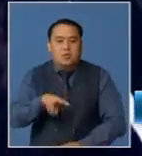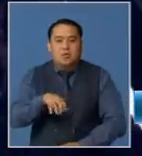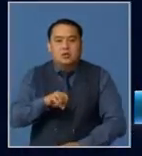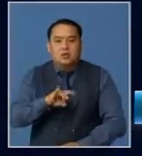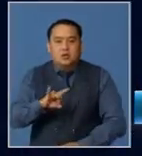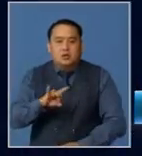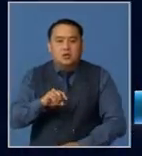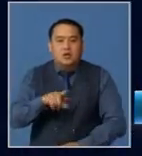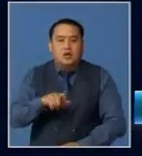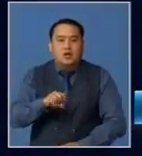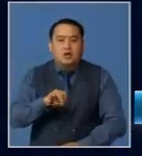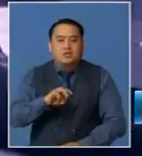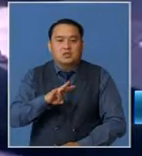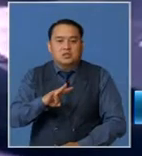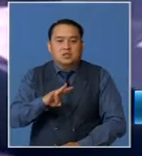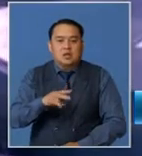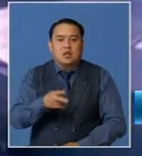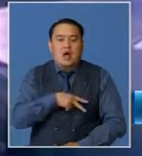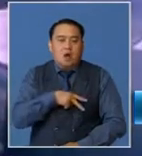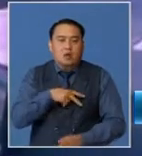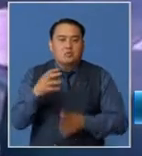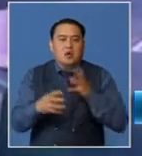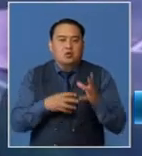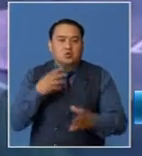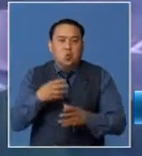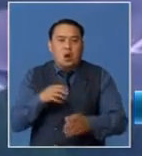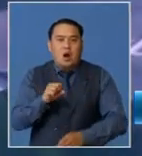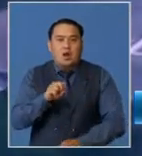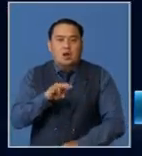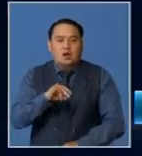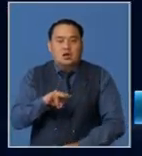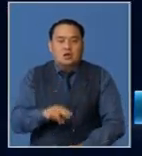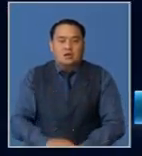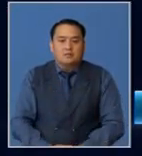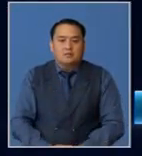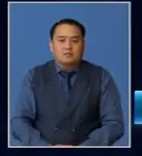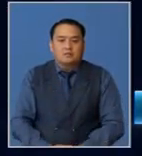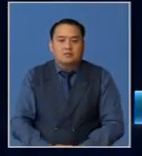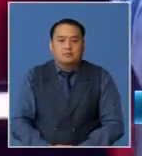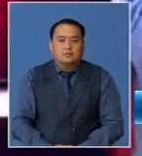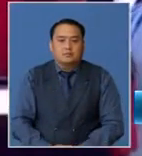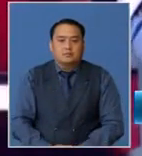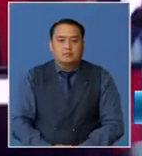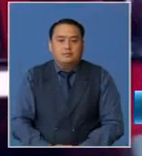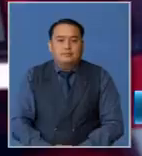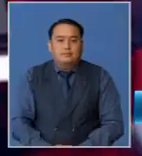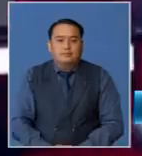Уитбекова, Ринат Гайсин, лауреат международных и республиканских конкурсов Айкын Тулепберген.